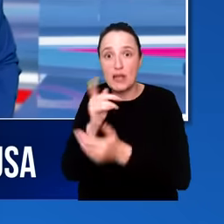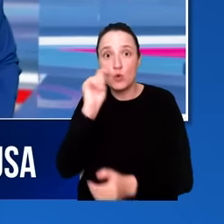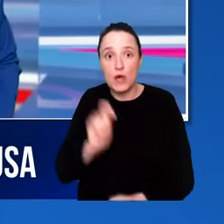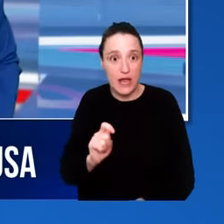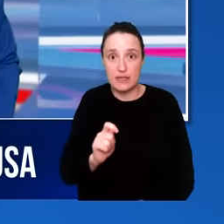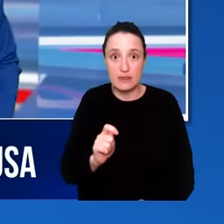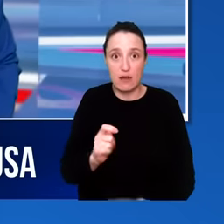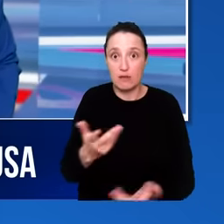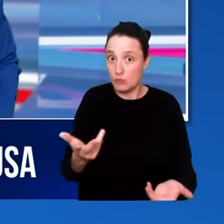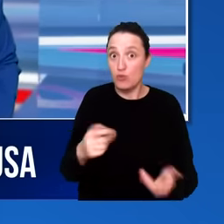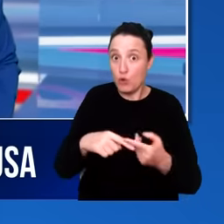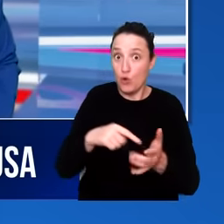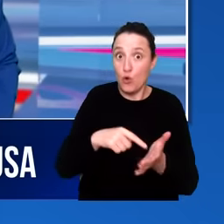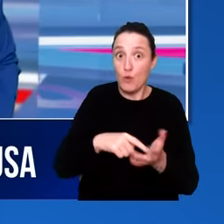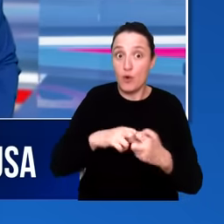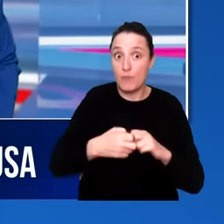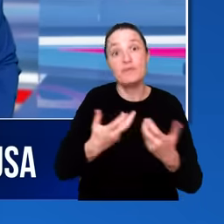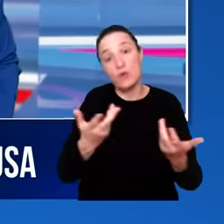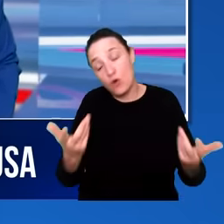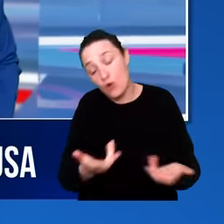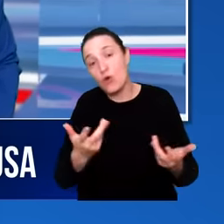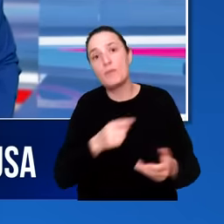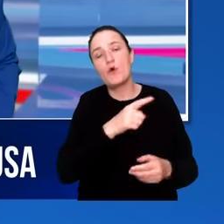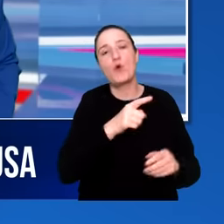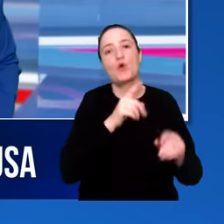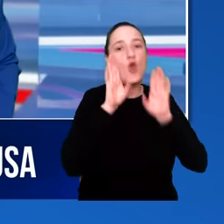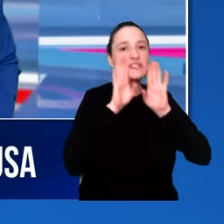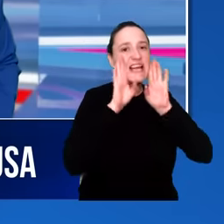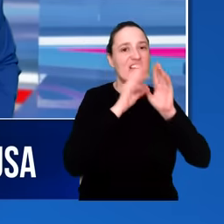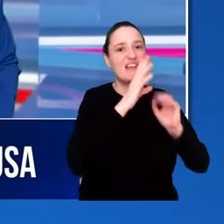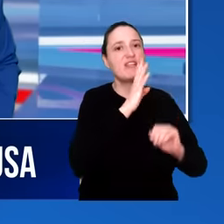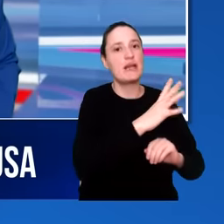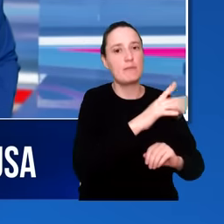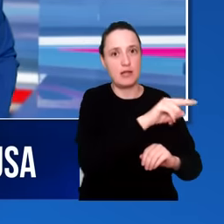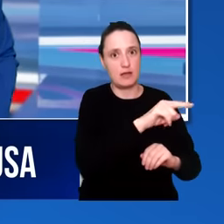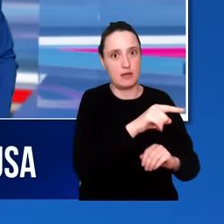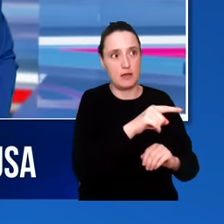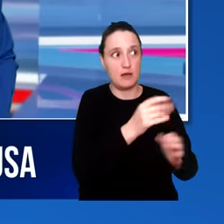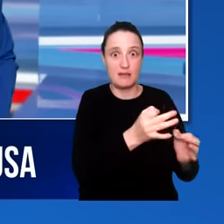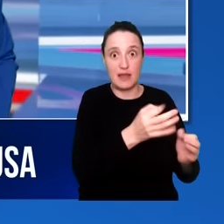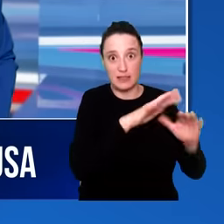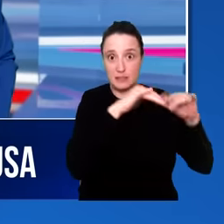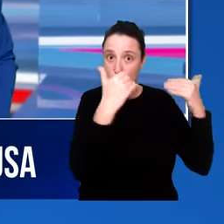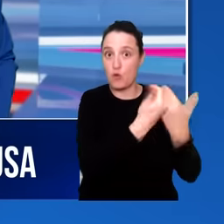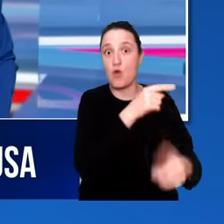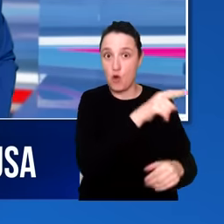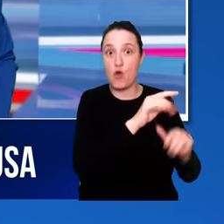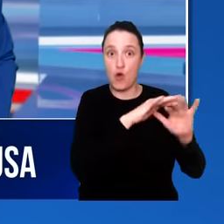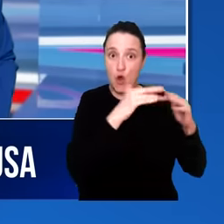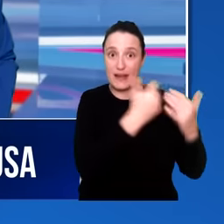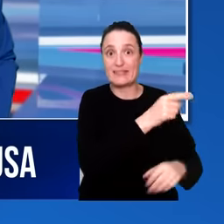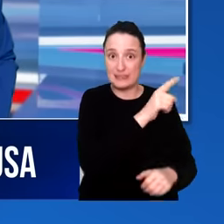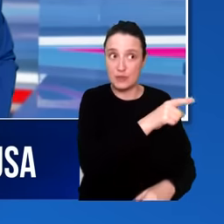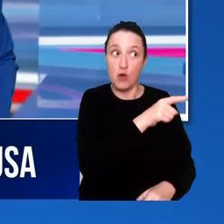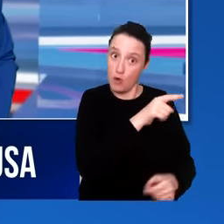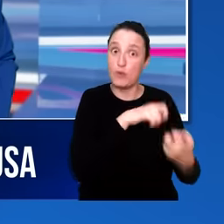ale ta część konserwatywna Stanów Zjednoczonych, ci, którzy są w tej chwili w kongresie, jest problem z pomocą